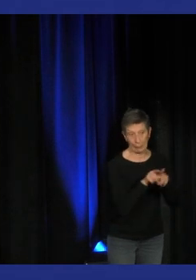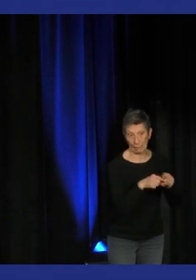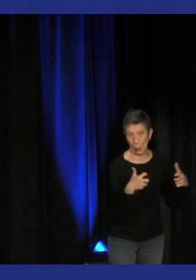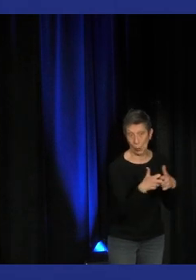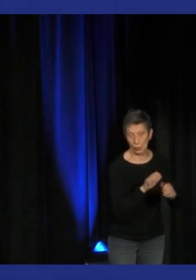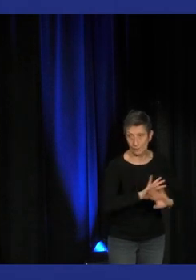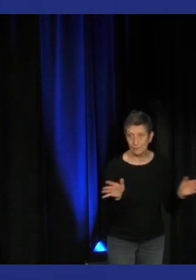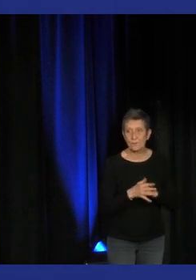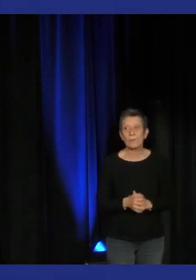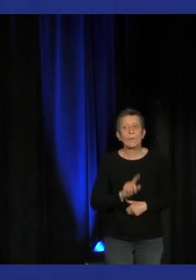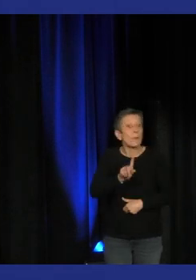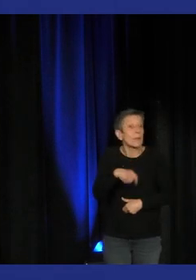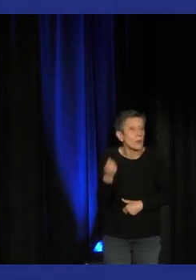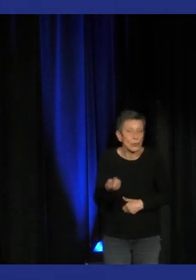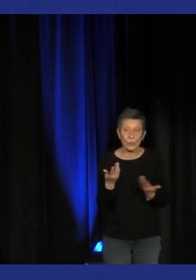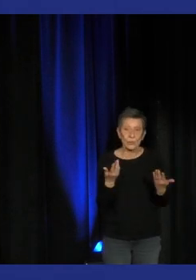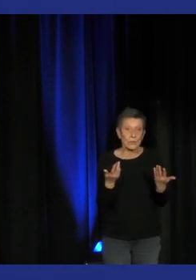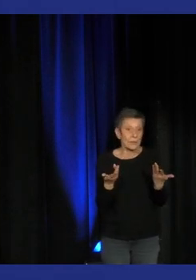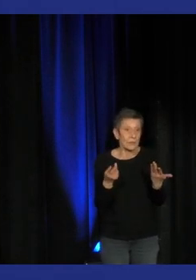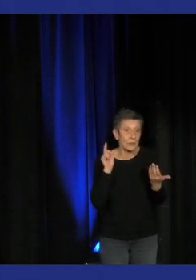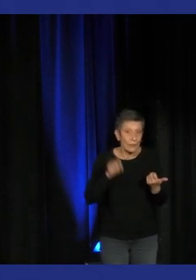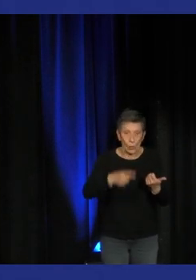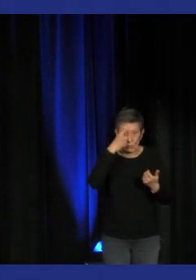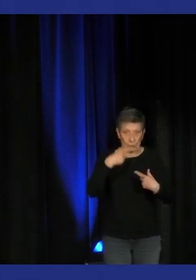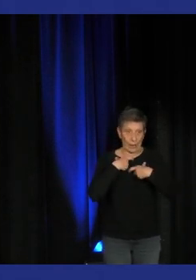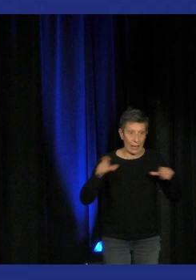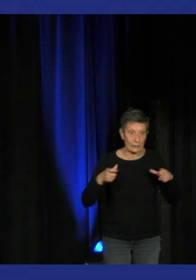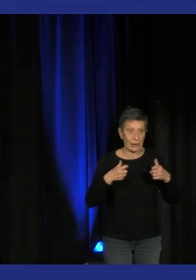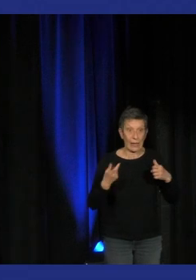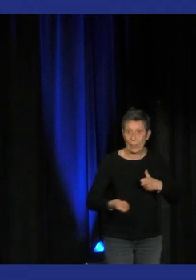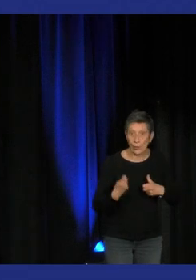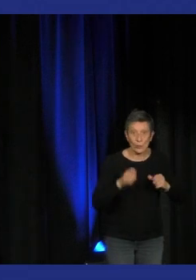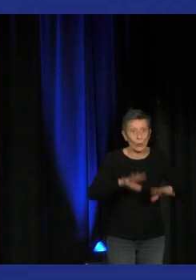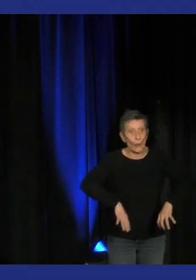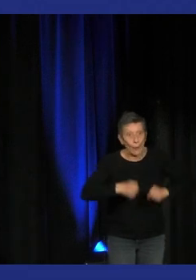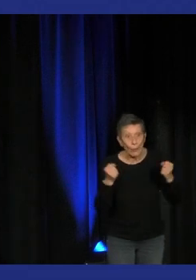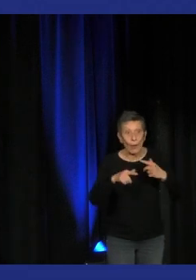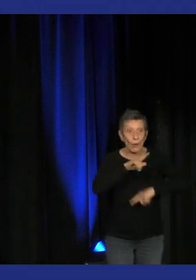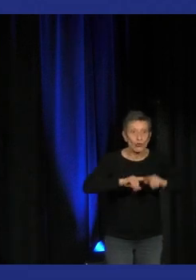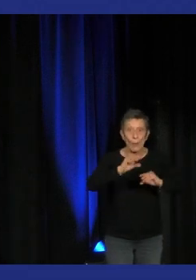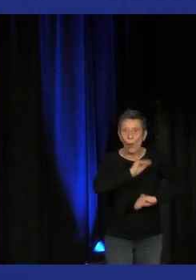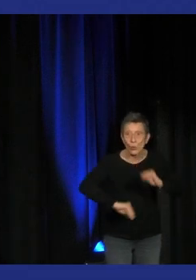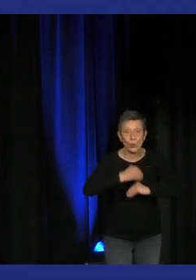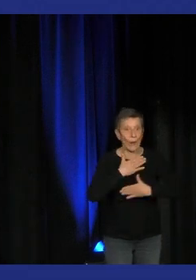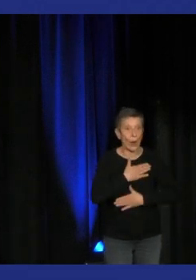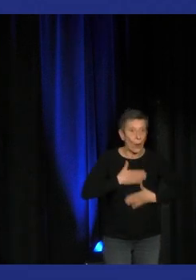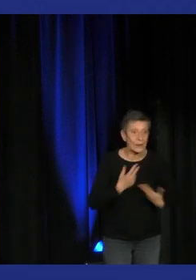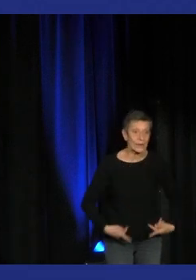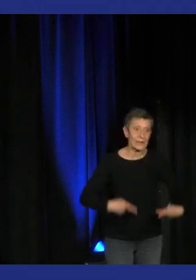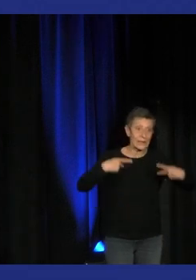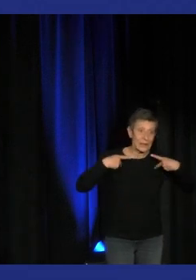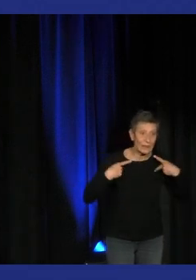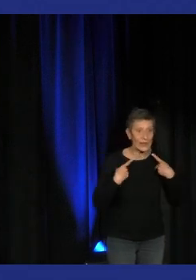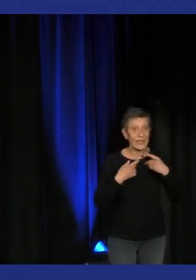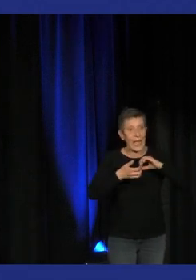conditionnent donc évidemment l'accès à l'éducation, à l'emploi, au logement, aux soins, aux loisirs, à la vie amicale, à la